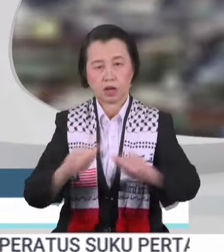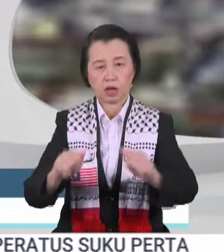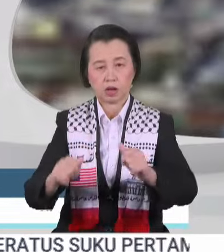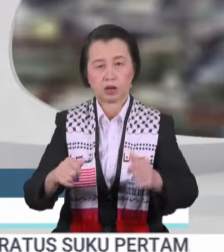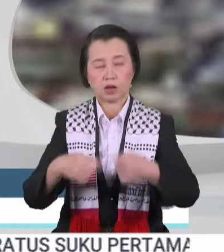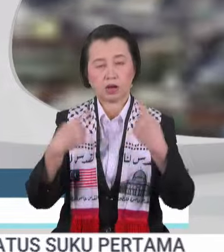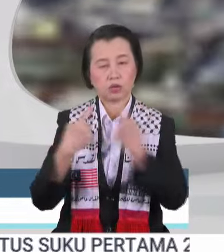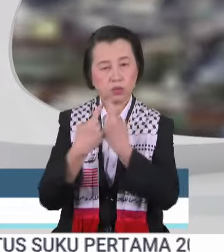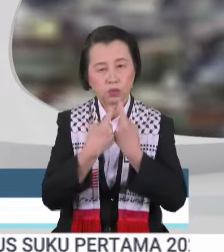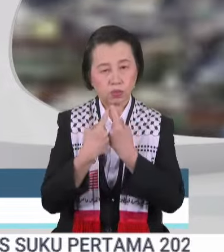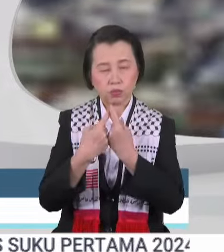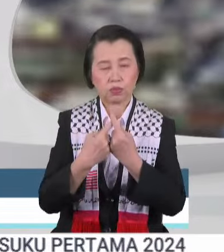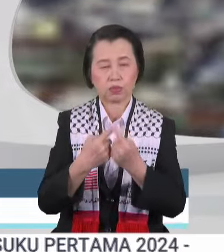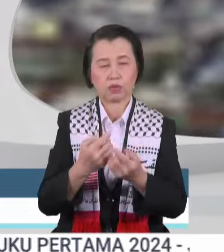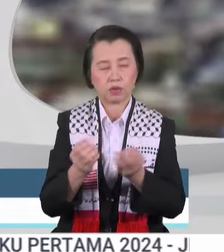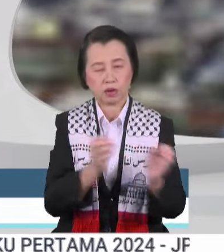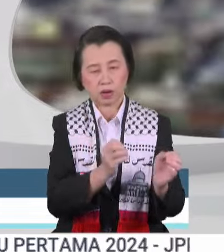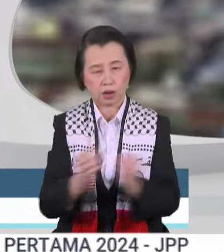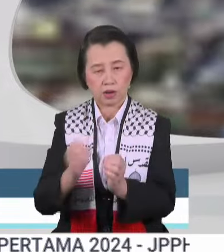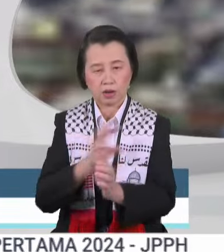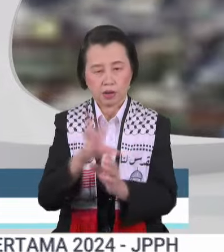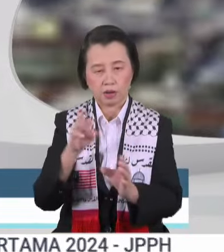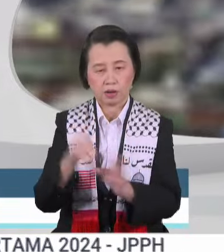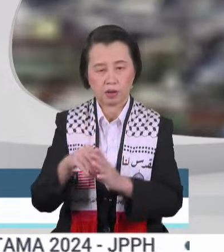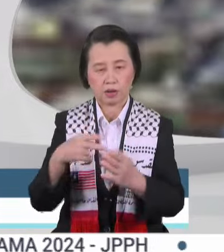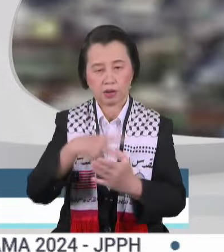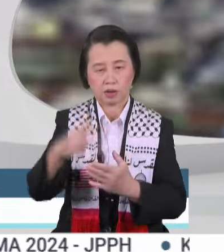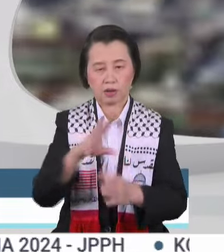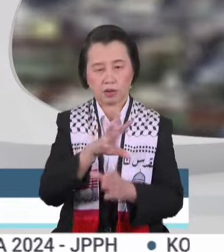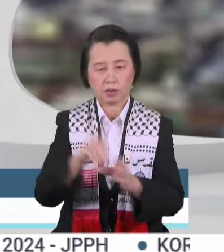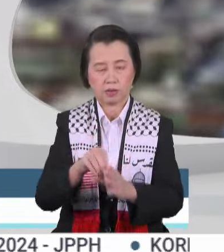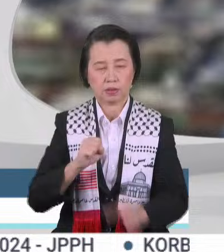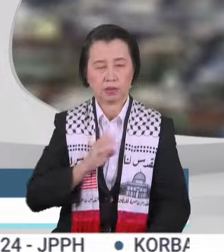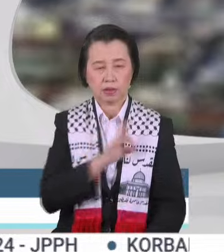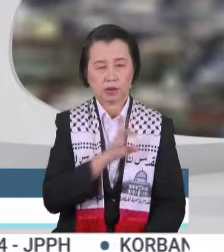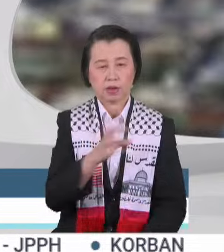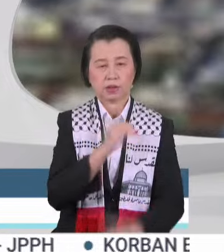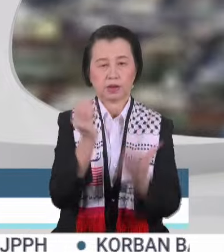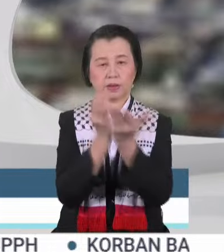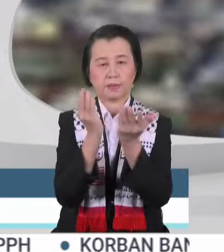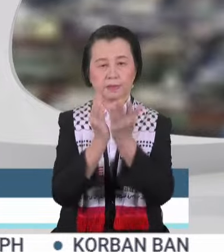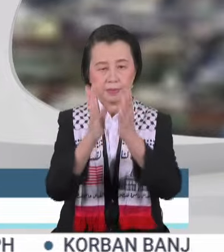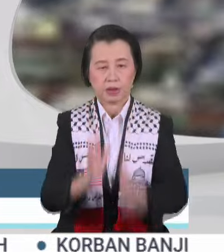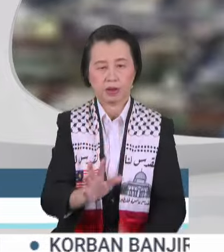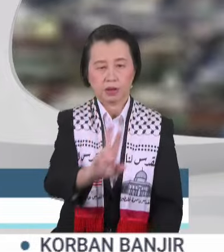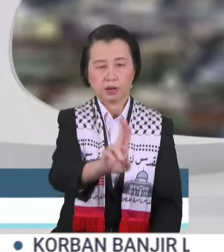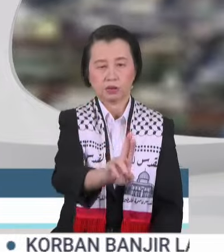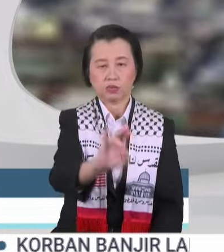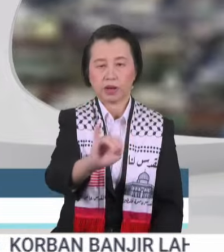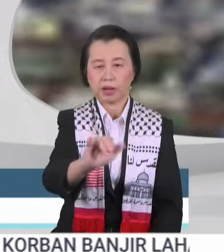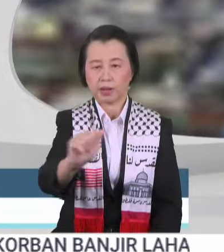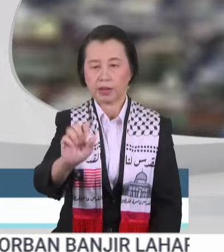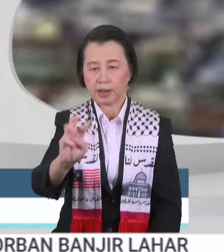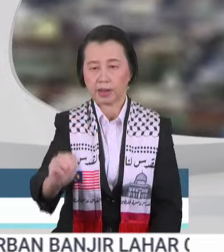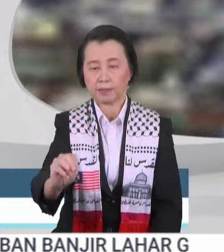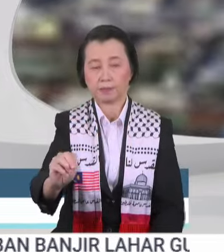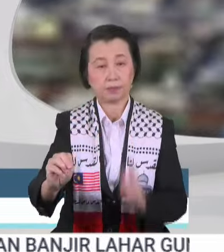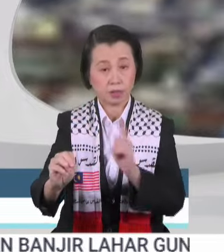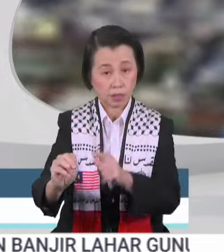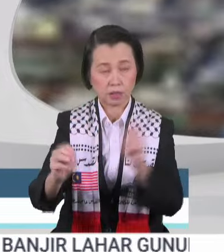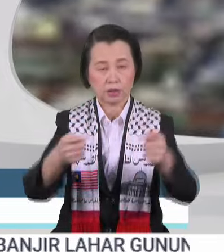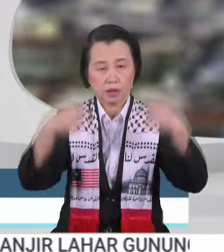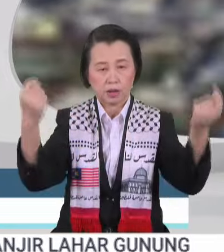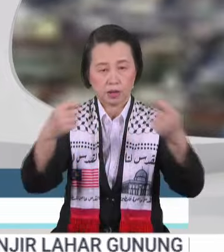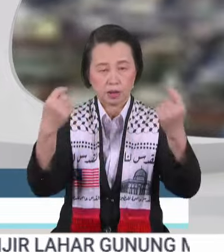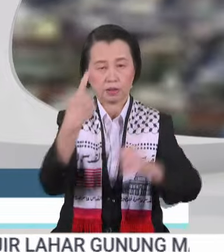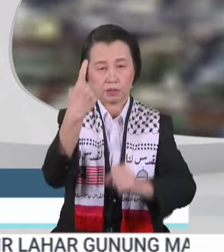tahun telah dianjurkan termasuk program yang melibatkan kakitangan dan pelajar UIEM. Sambutan ulang tahun UIEM ini